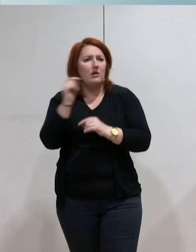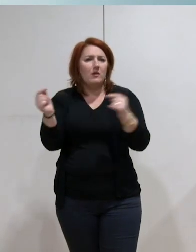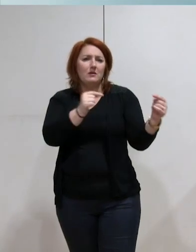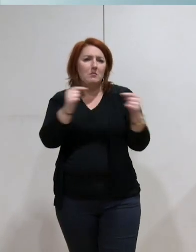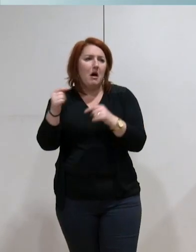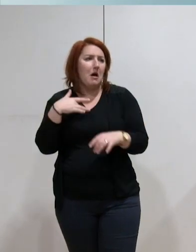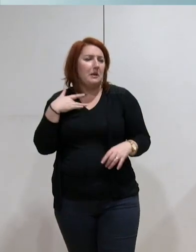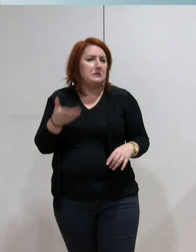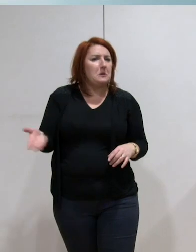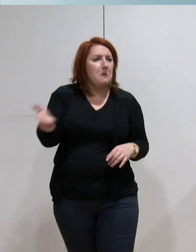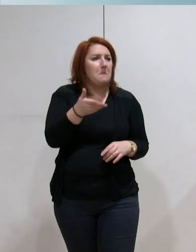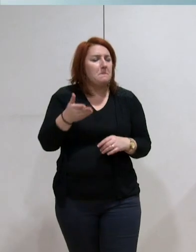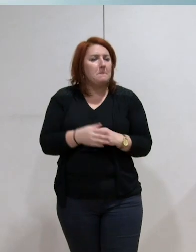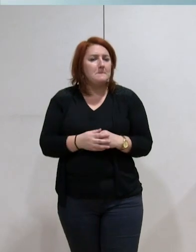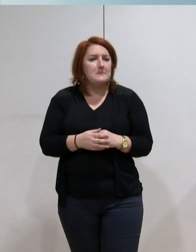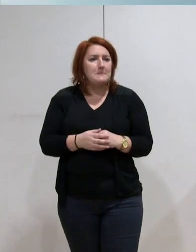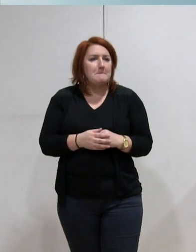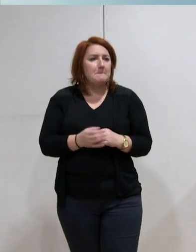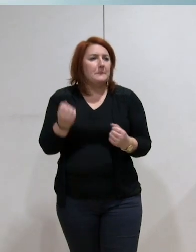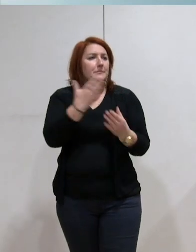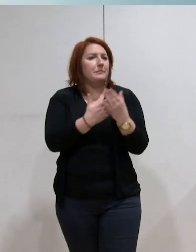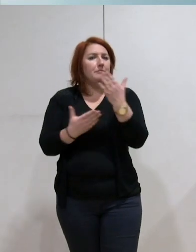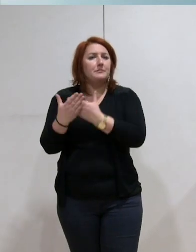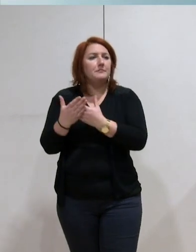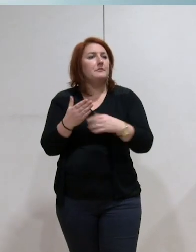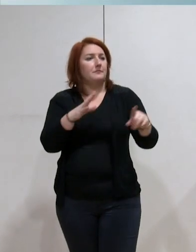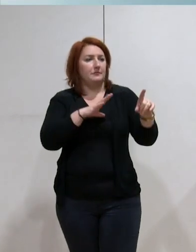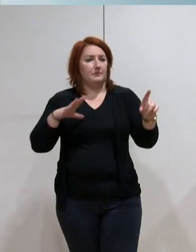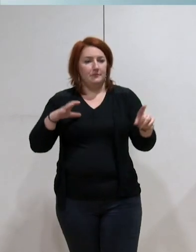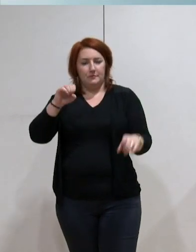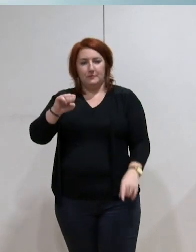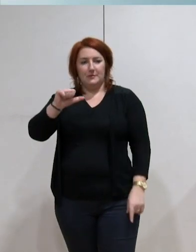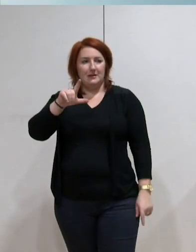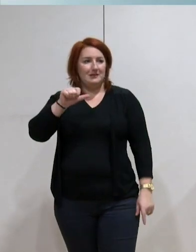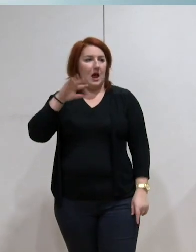débat intervention de Madame Salah